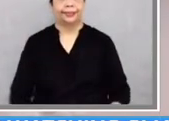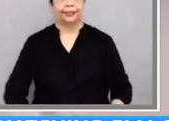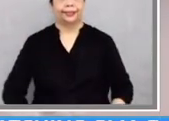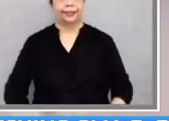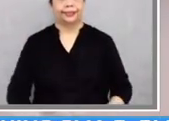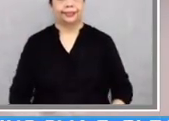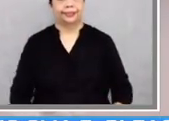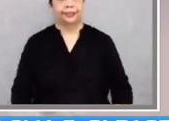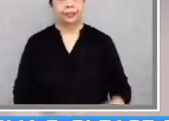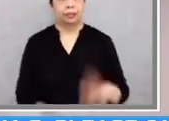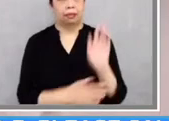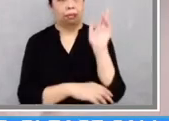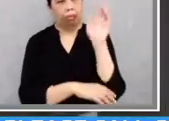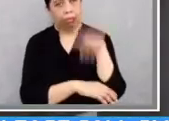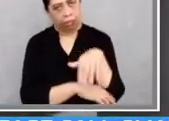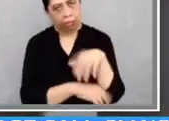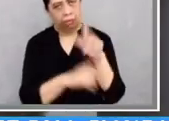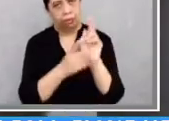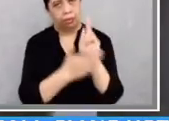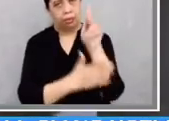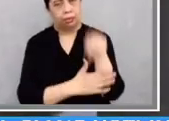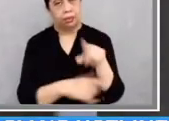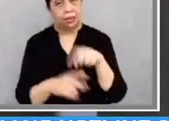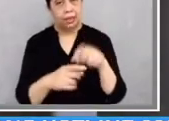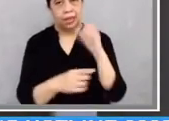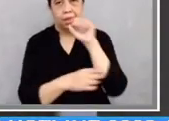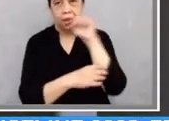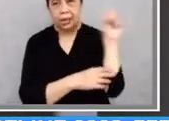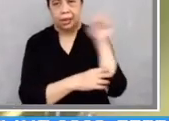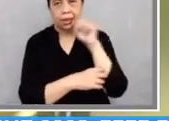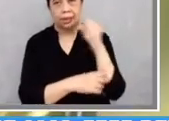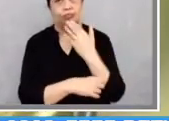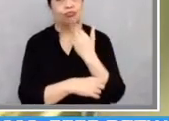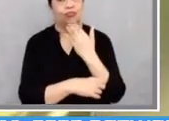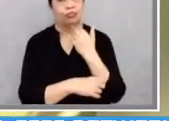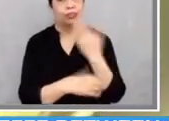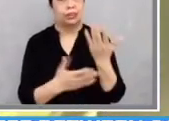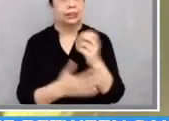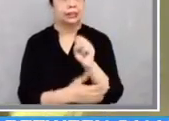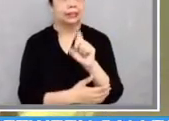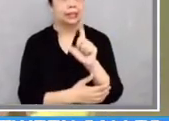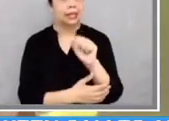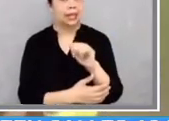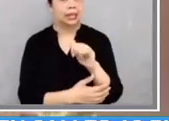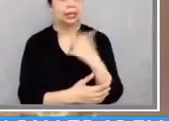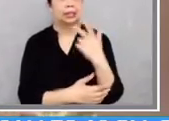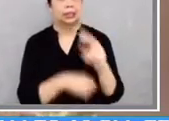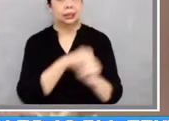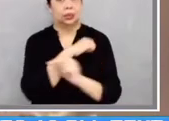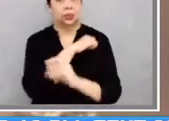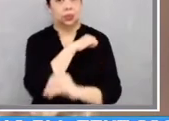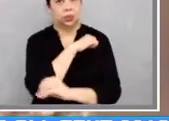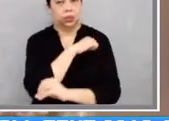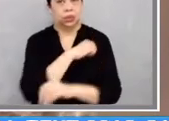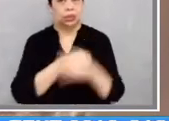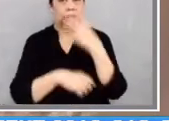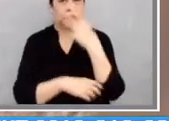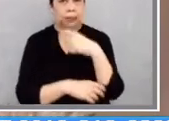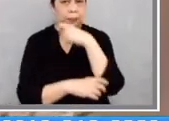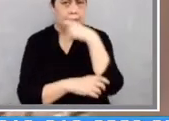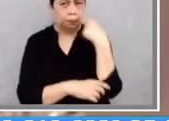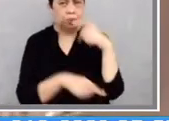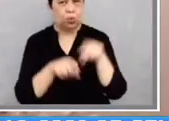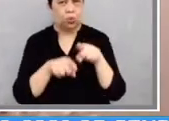Nalalanta na ang mga tanim na tubo sa Hacienda Bagakay sa Silay Negros Occidental dahil sa mainit na panahon. Nanunuyot na rin ang mga lupa